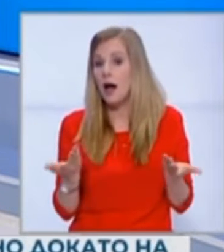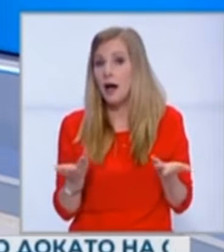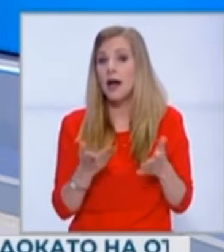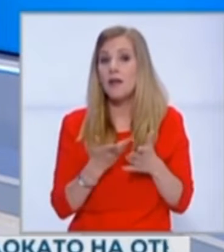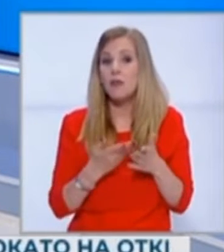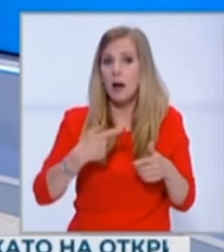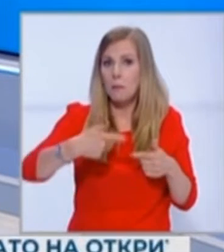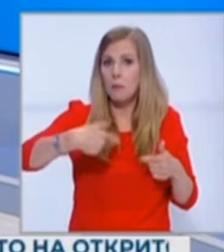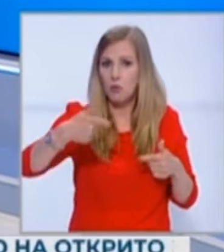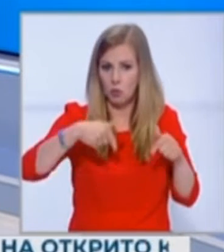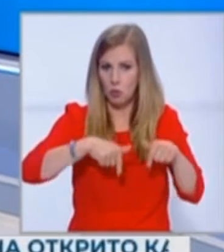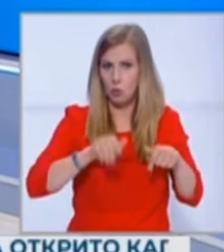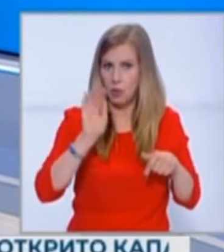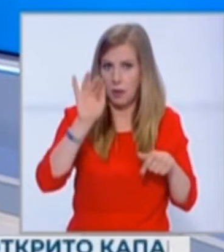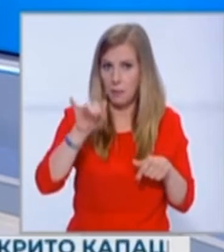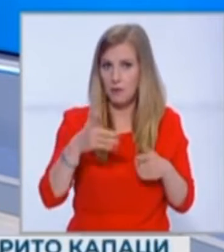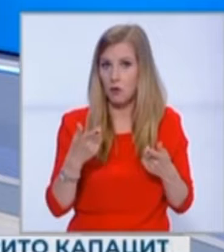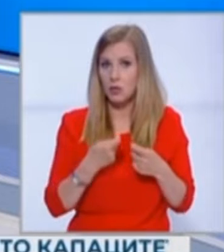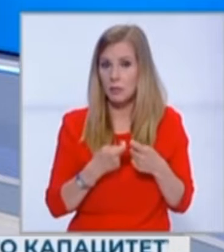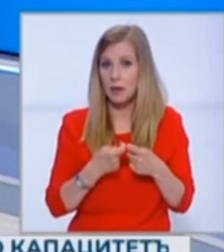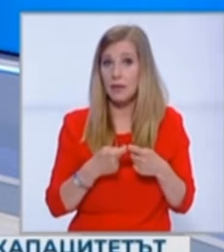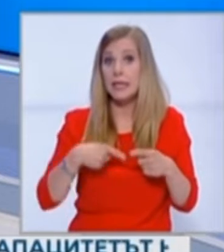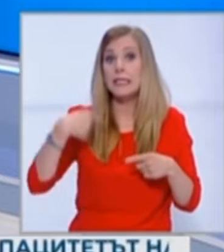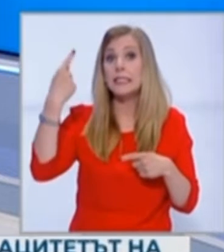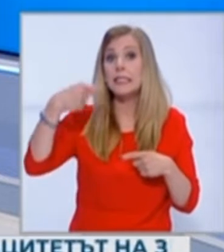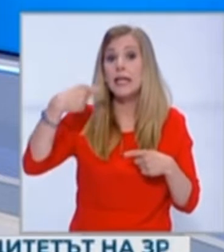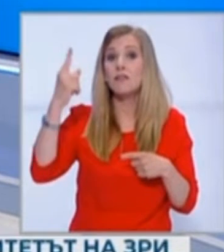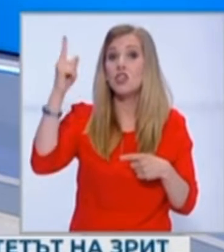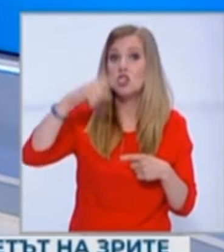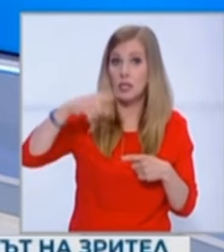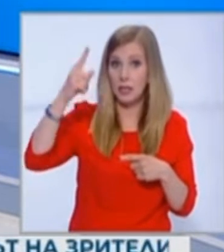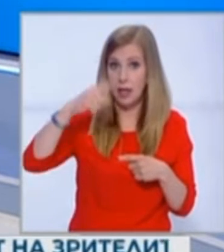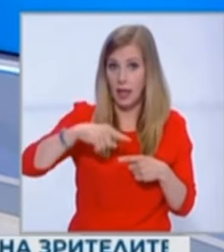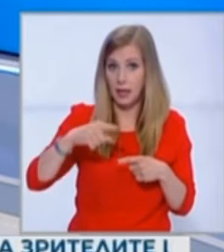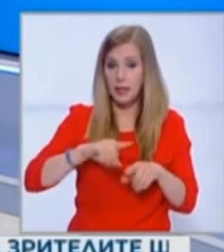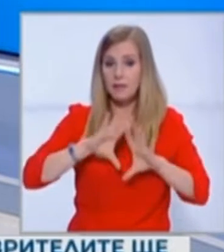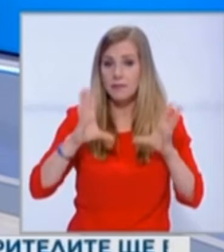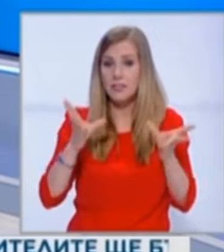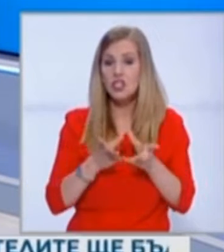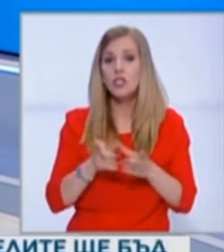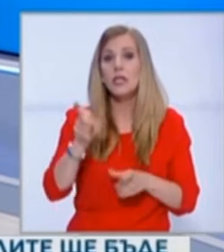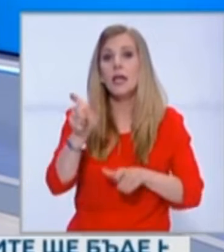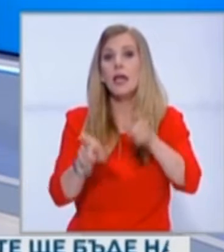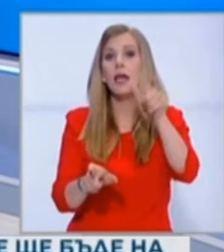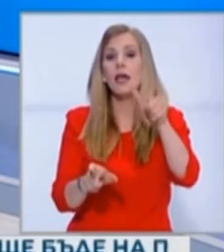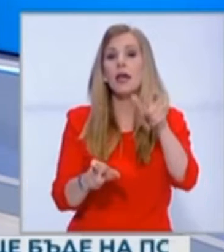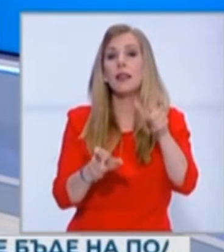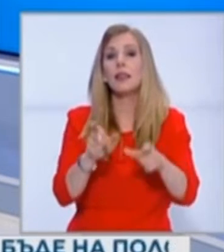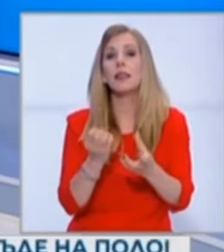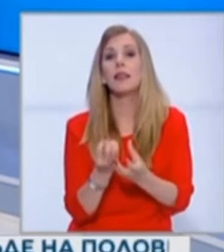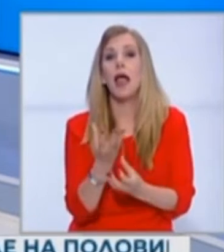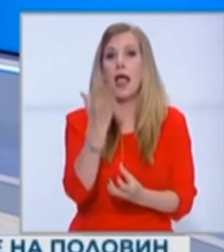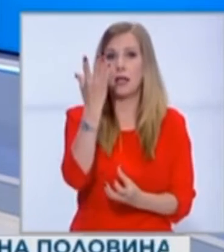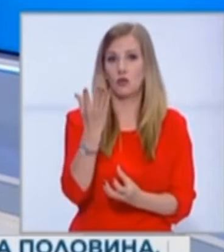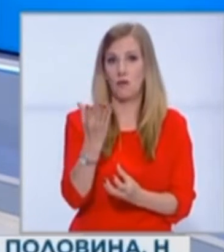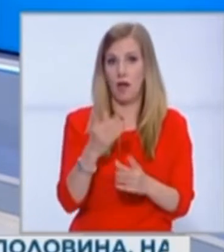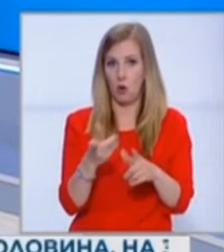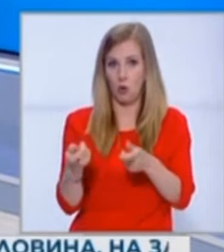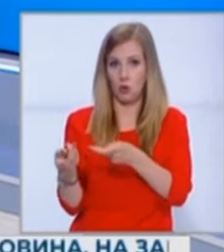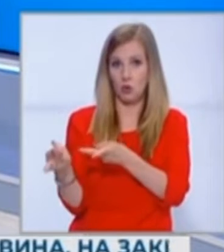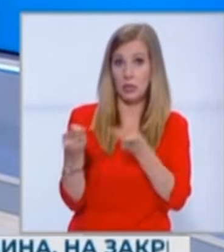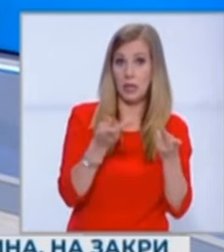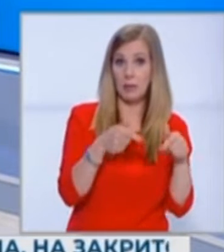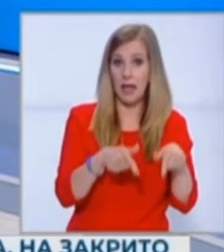процедурата от тук насетне? В следващите 3 дни всички ТЕЦ-ове, които ни снабдяват с парно и топла вода,